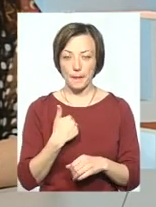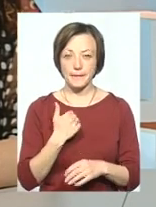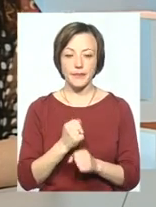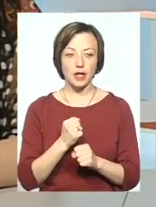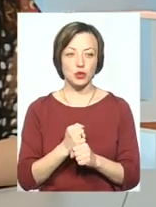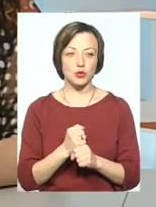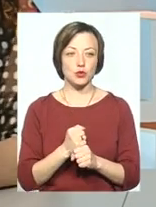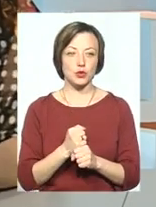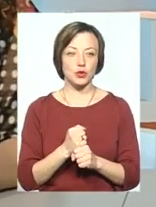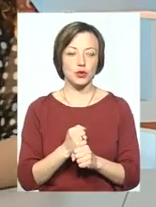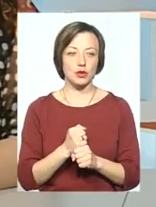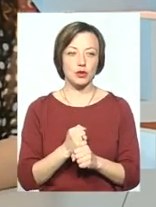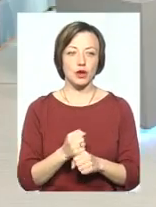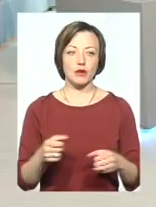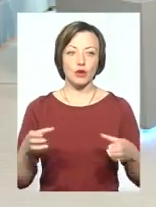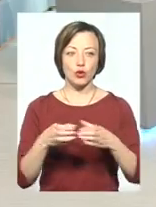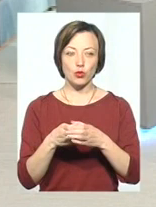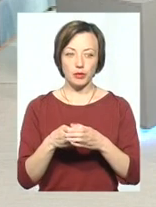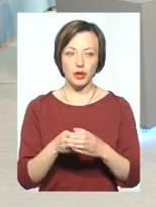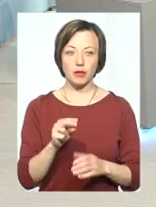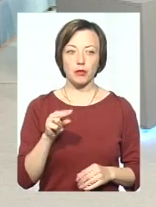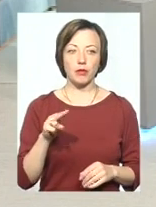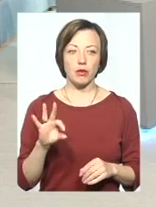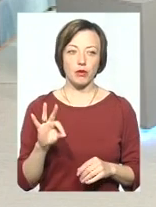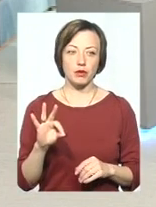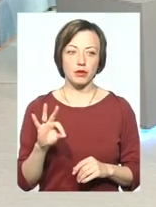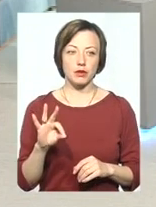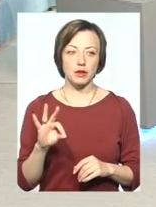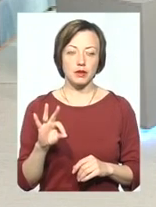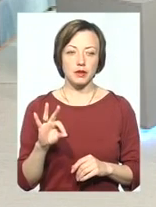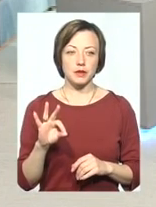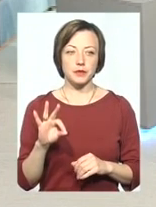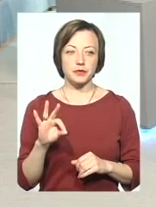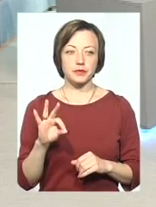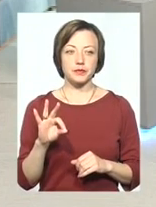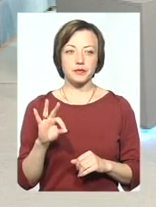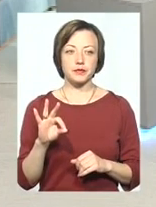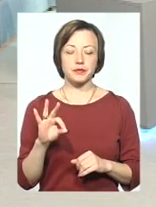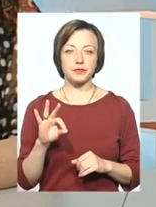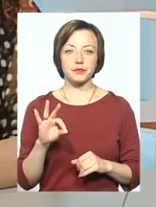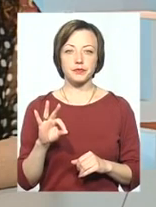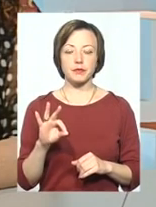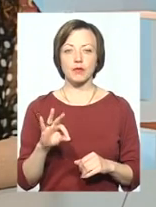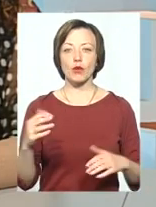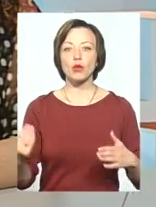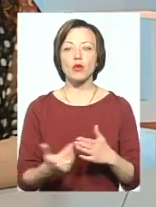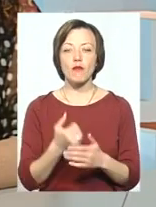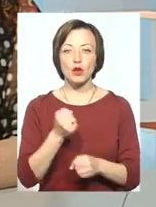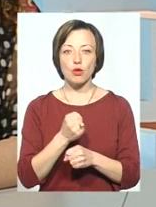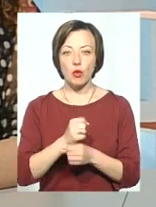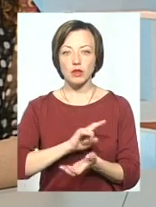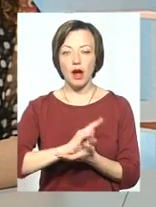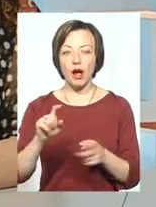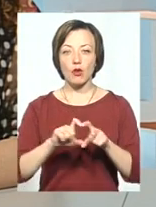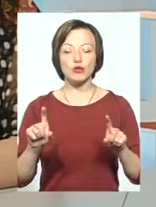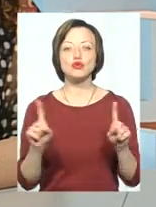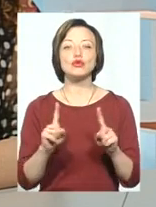в робочій групі, в робочій групі по, скажемо, його одно об одновленню його роботи, що на